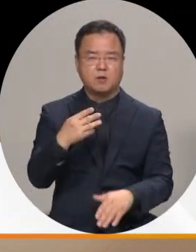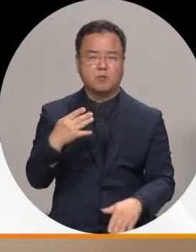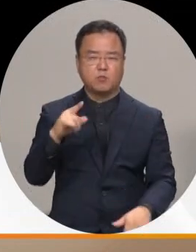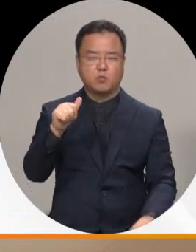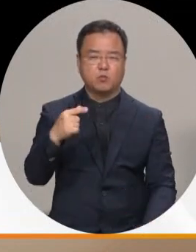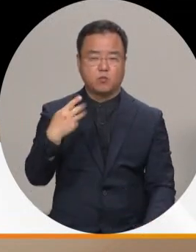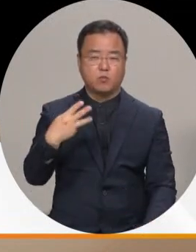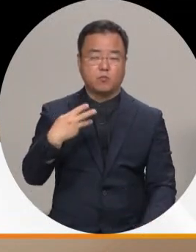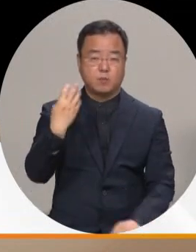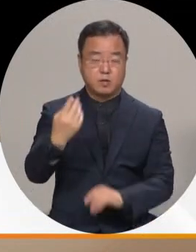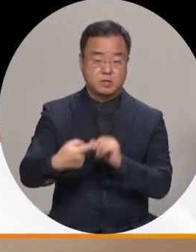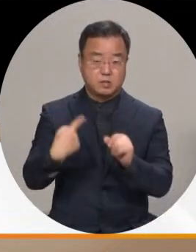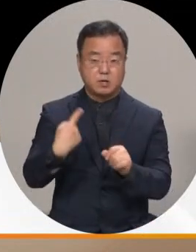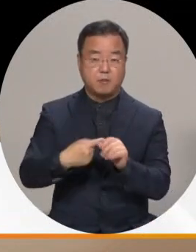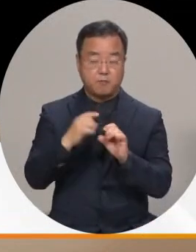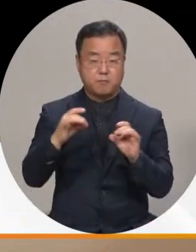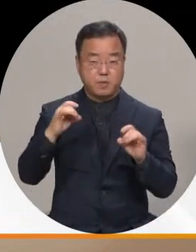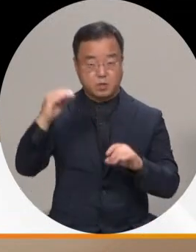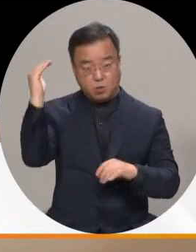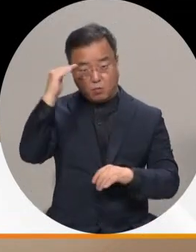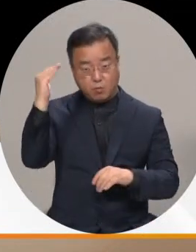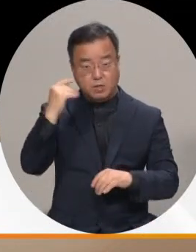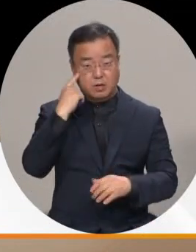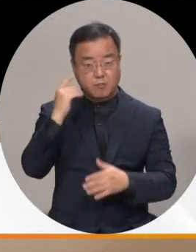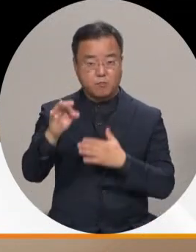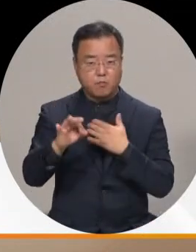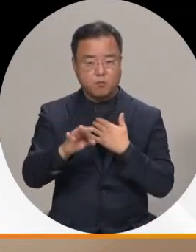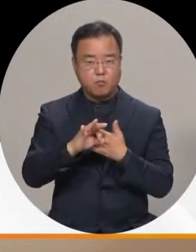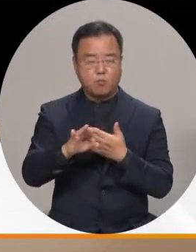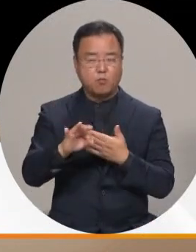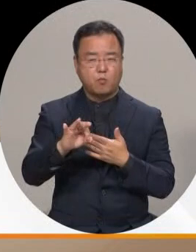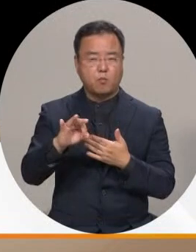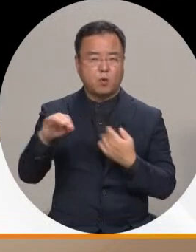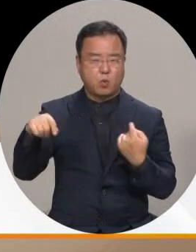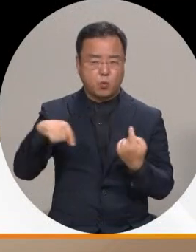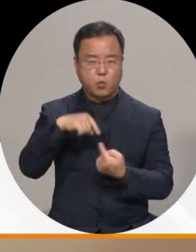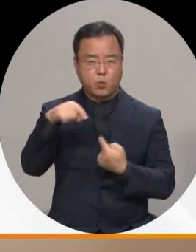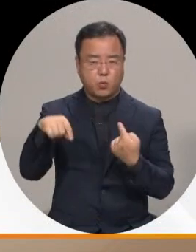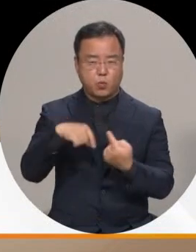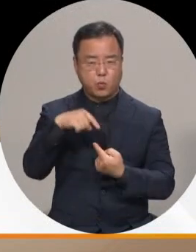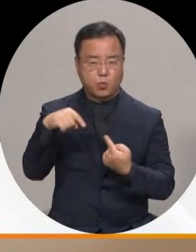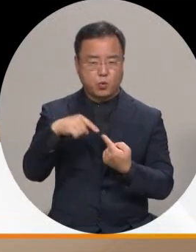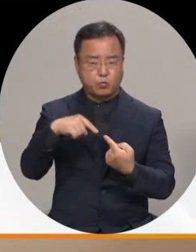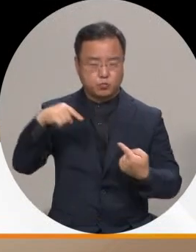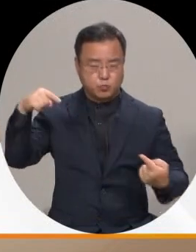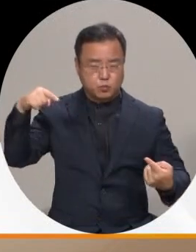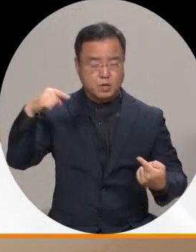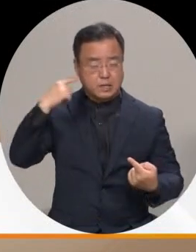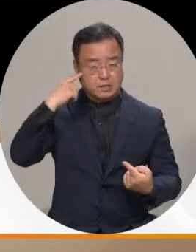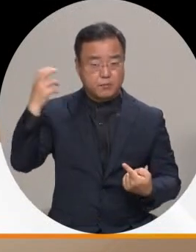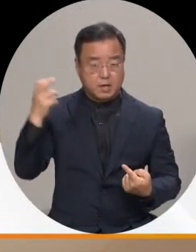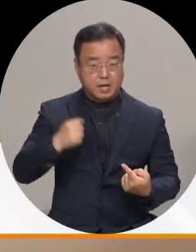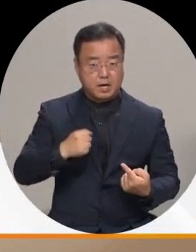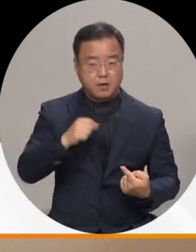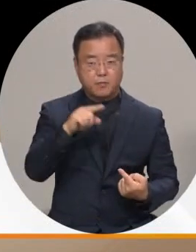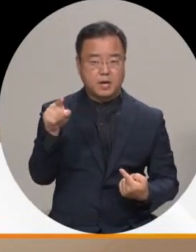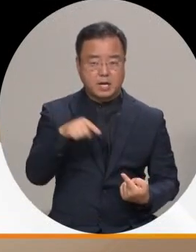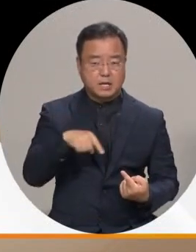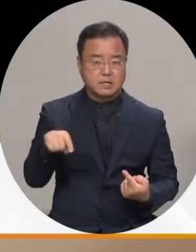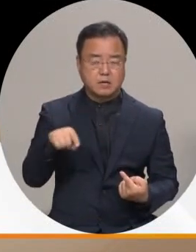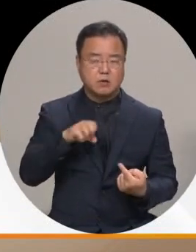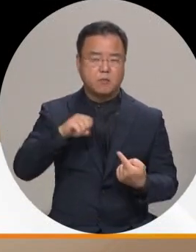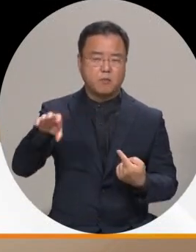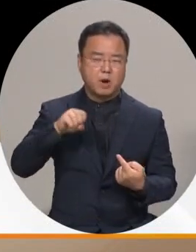관측 이미지를 분석해 보니 어 아 그동안 블랙홀의 회전축과 나란한 것으로 여겨지고 있었던 Z 방출